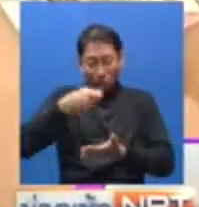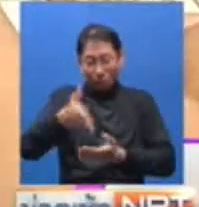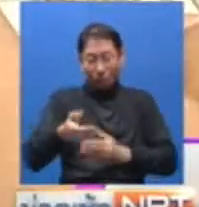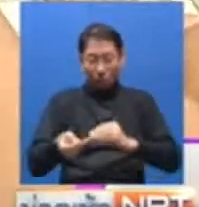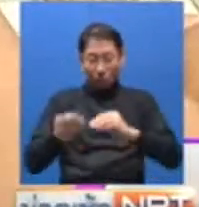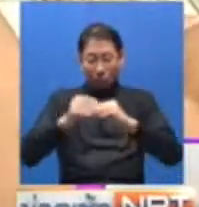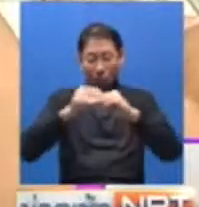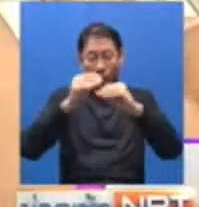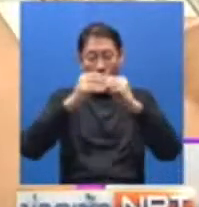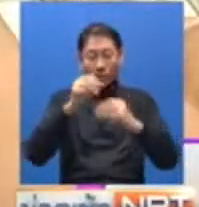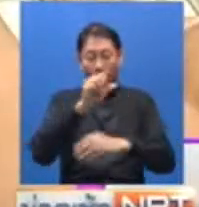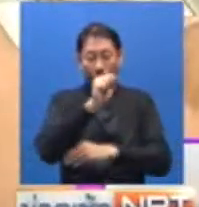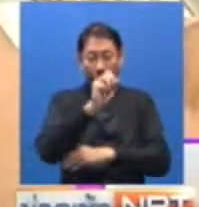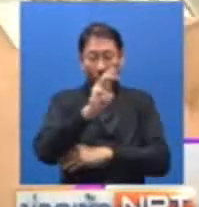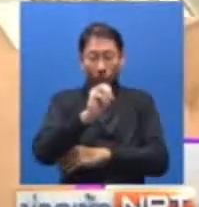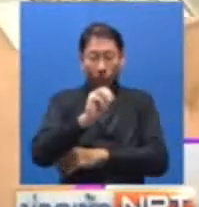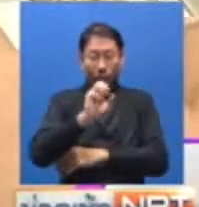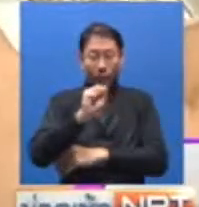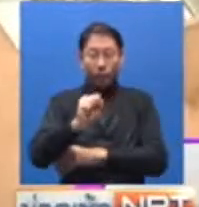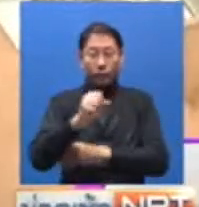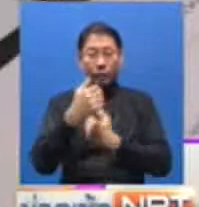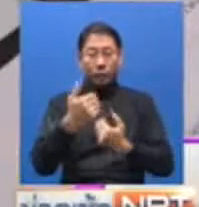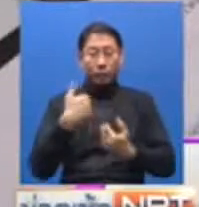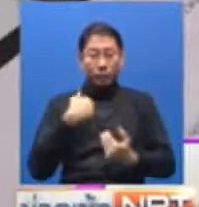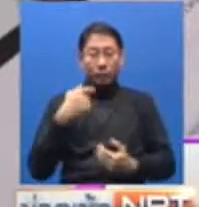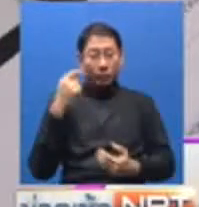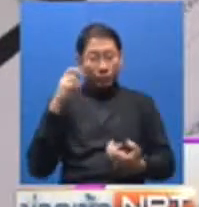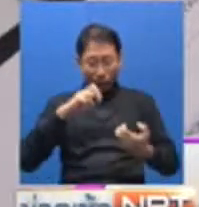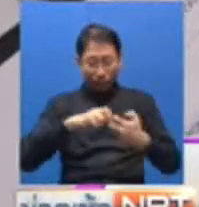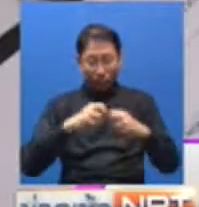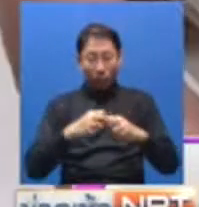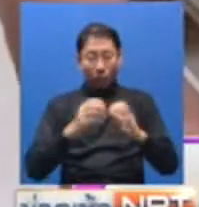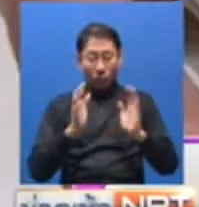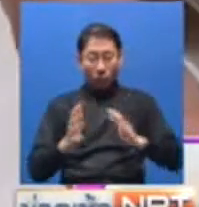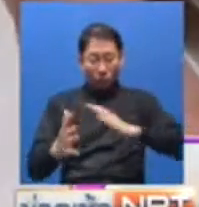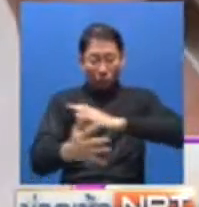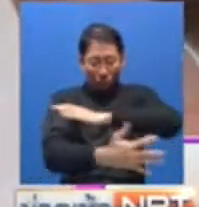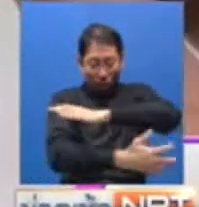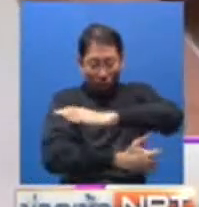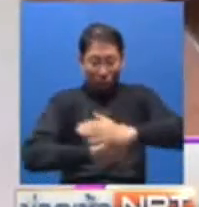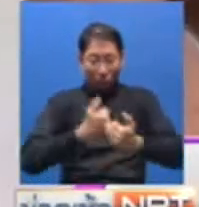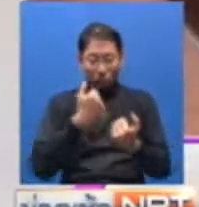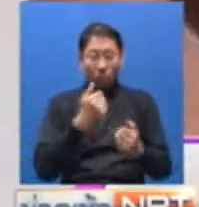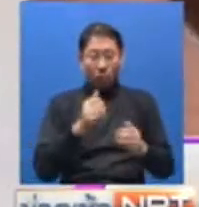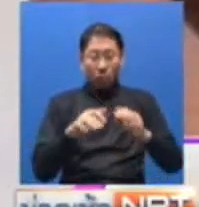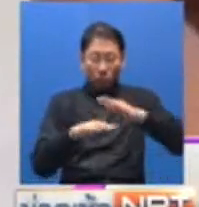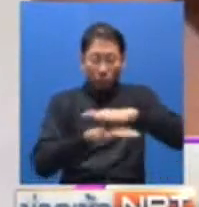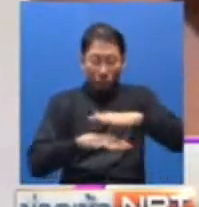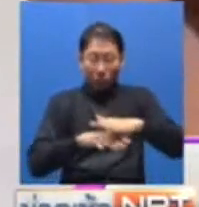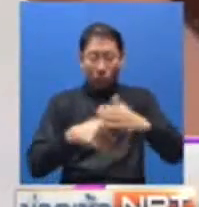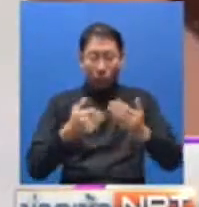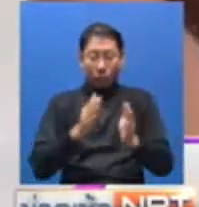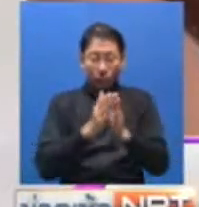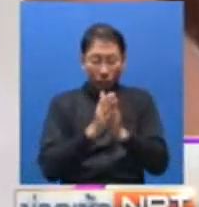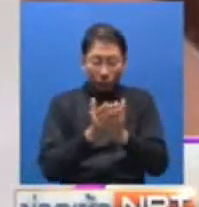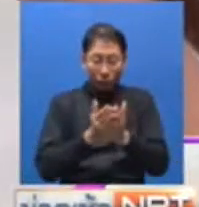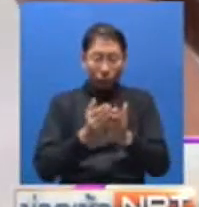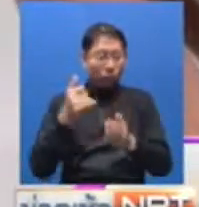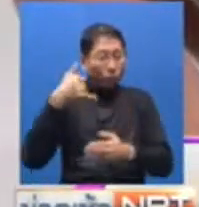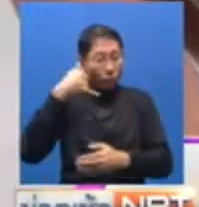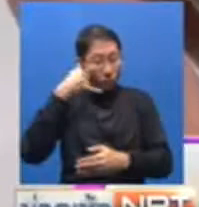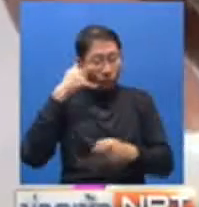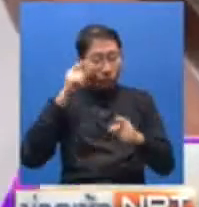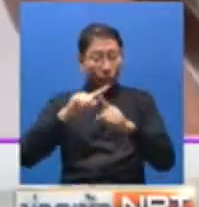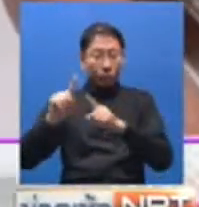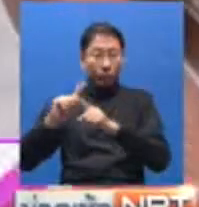การถูกส่ง SMS มัลแวร์นี้และยังเสี่ยงต่อการถูกขโมยข้อมูลต่างๆทั้งจากสมุดโทรศัพท์และข้อมูลการทำธุรกร